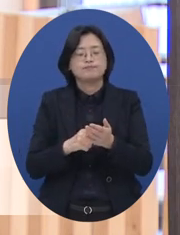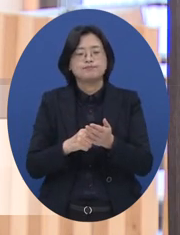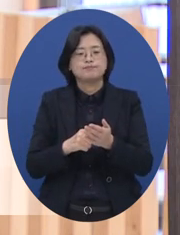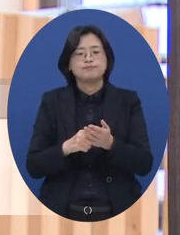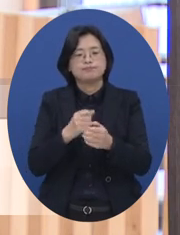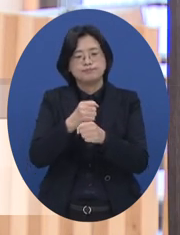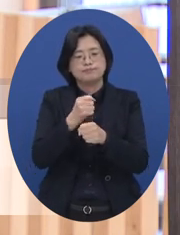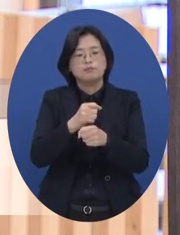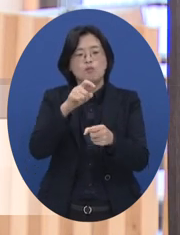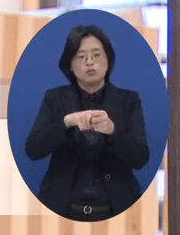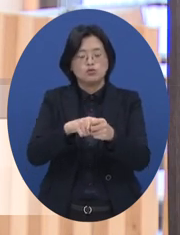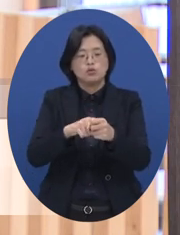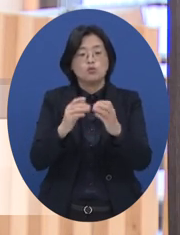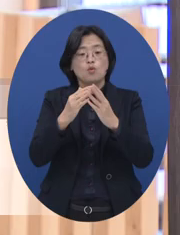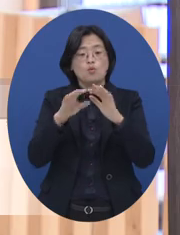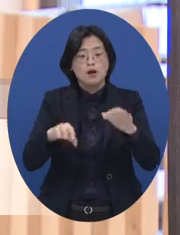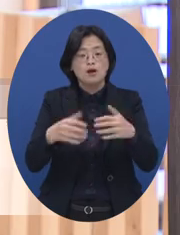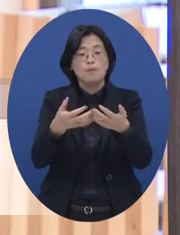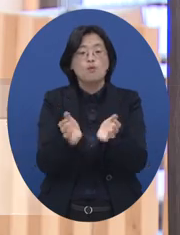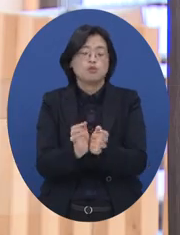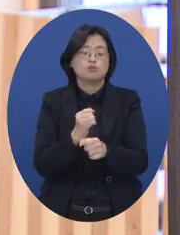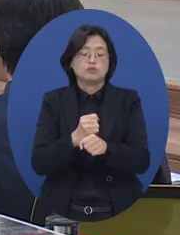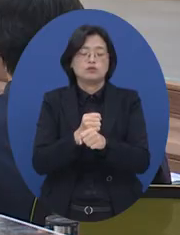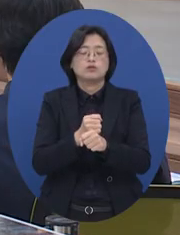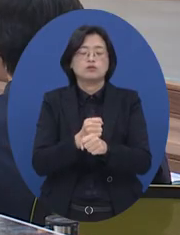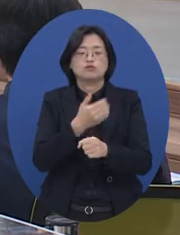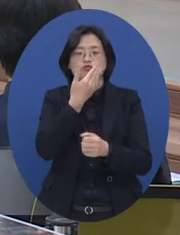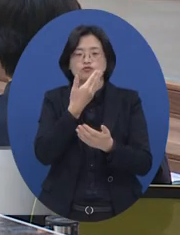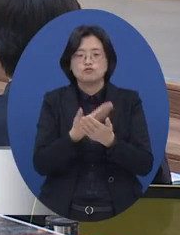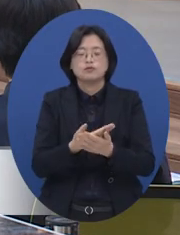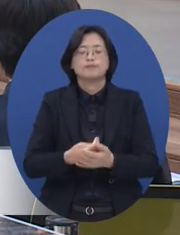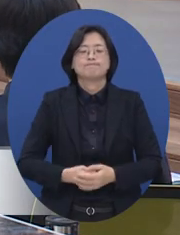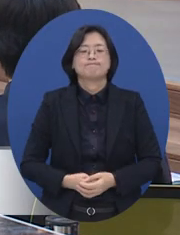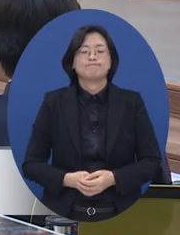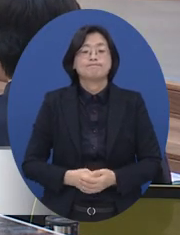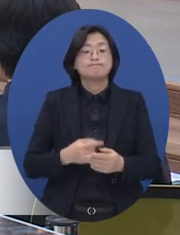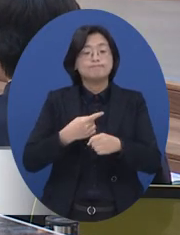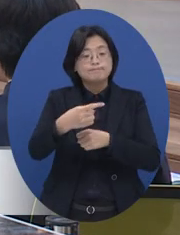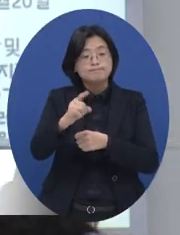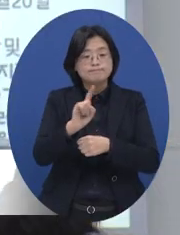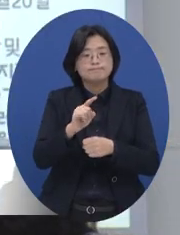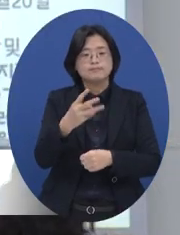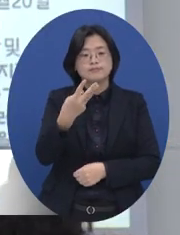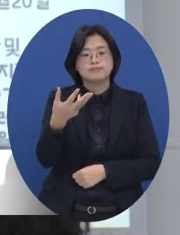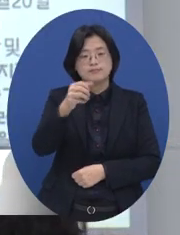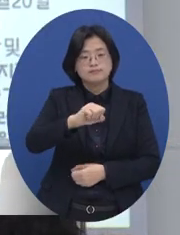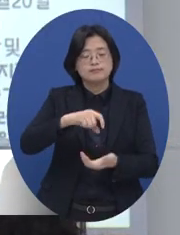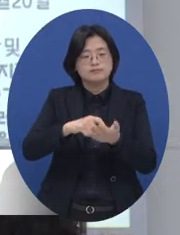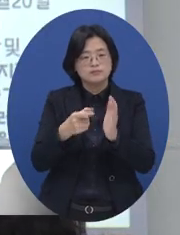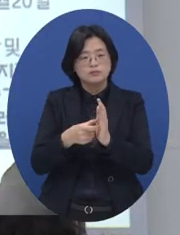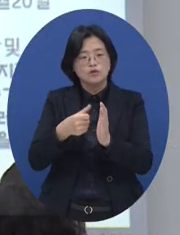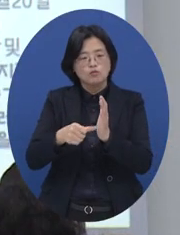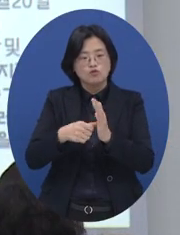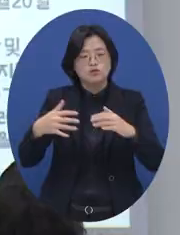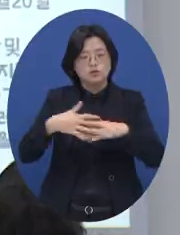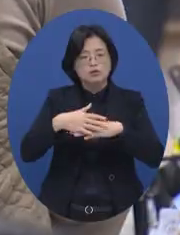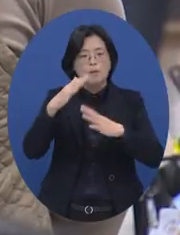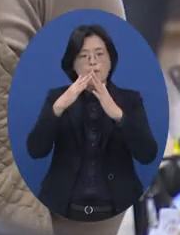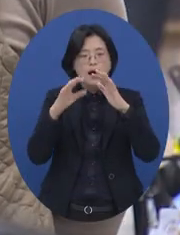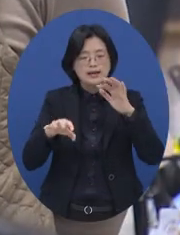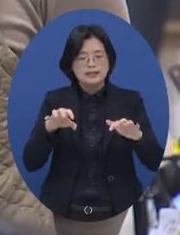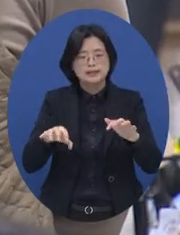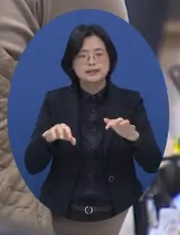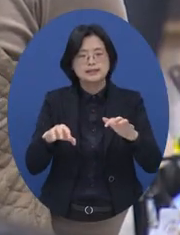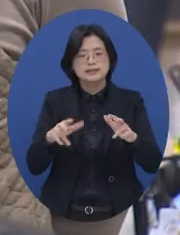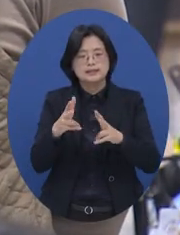거고요. 그리고 공동체가 형성되는 거로 저는 그렇게 생각합니다. 경기도는 내년엔 약 3억 원을 들여 자원순환마을